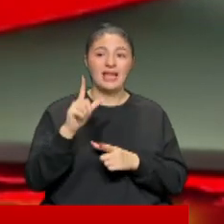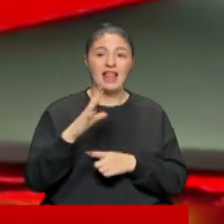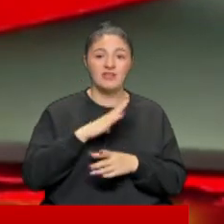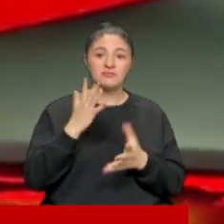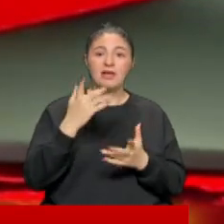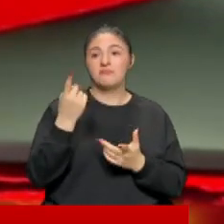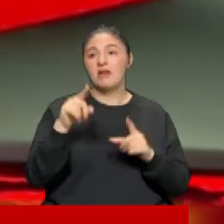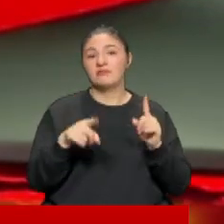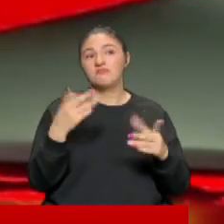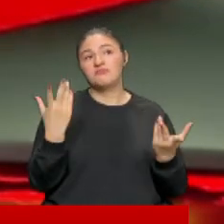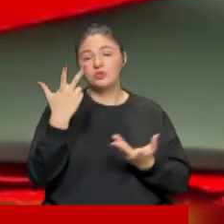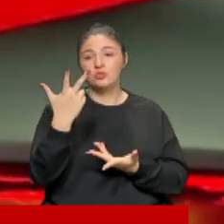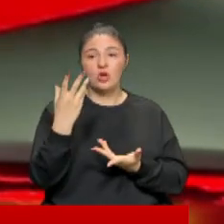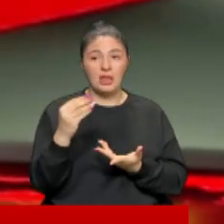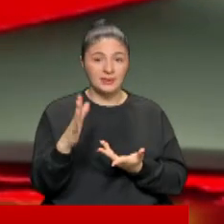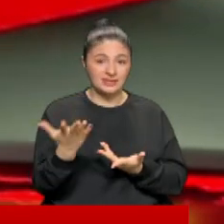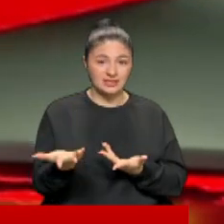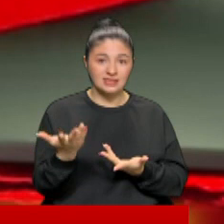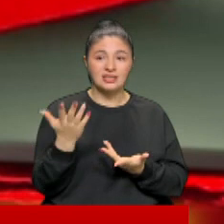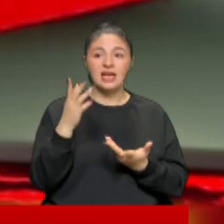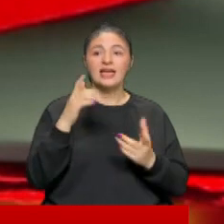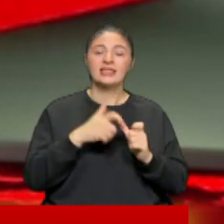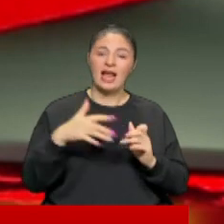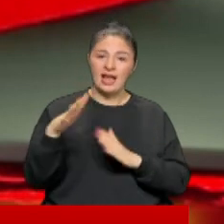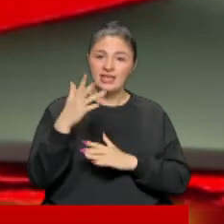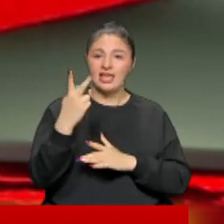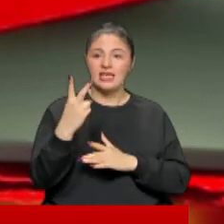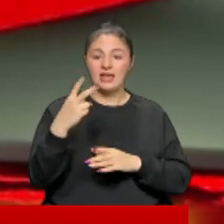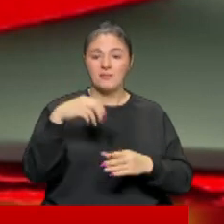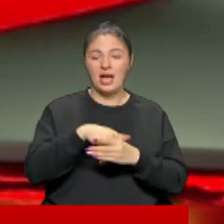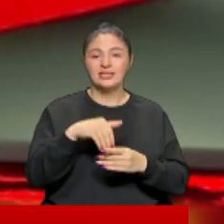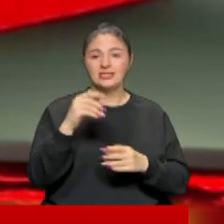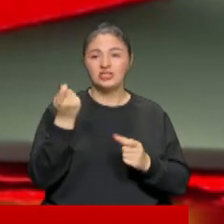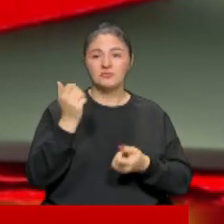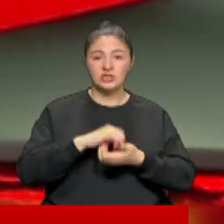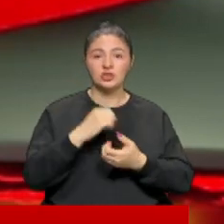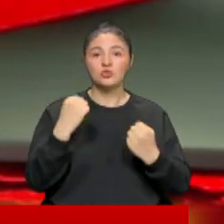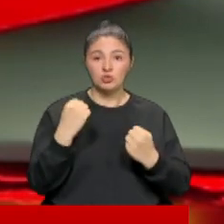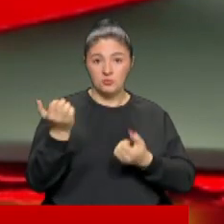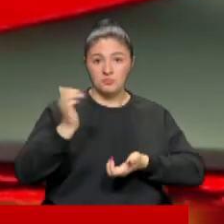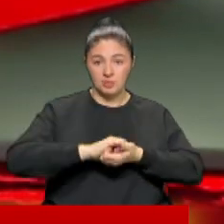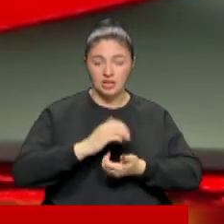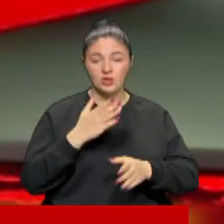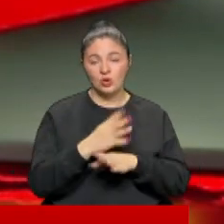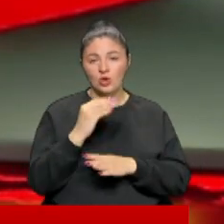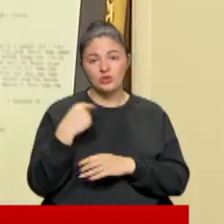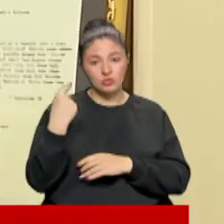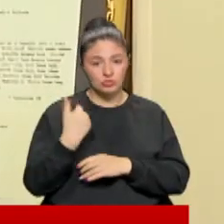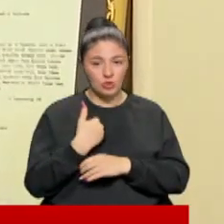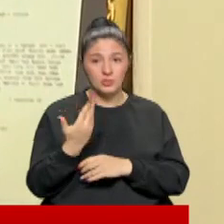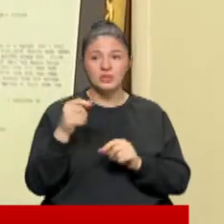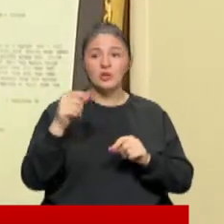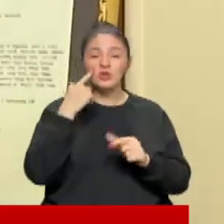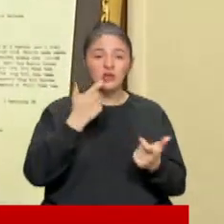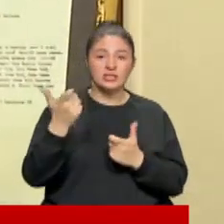verse belki bazen üçe çıkabilir Ama genelde iki partinin işbirliğinin güç birliğinin doğru olacağını düşünüyorum